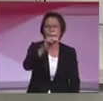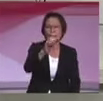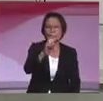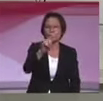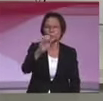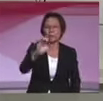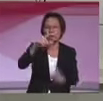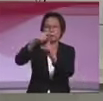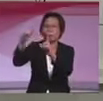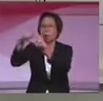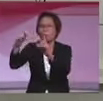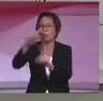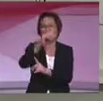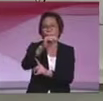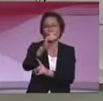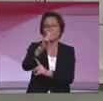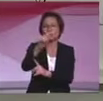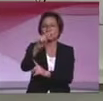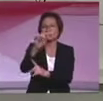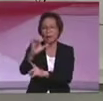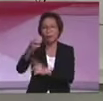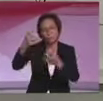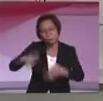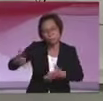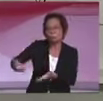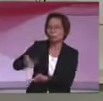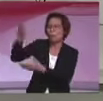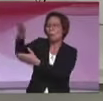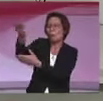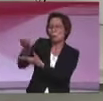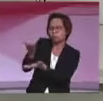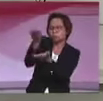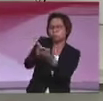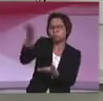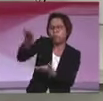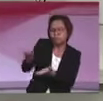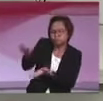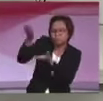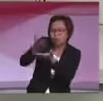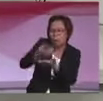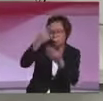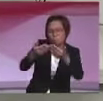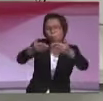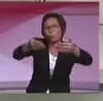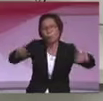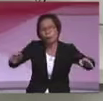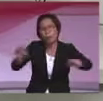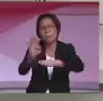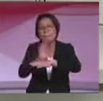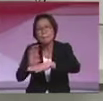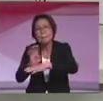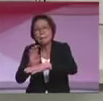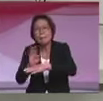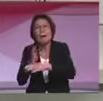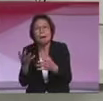dan Budaya ataupun MOTEX telah membentangkan cadangan untuk pembukaan